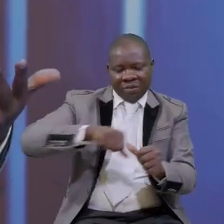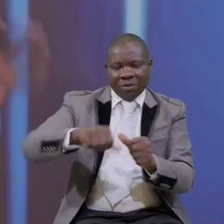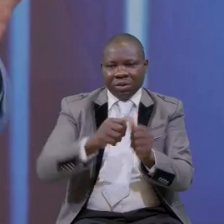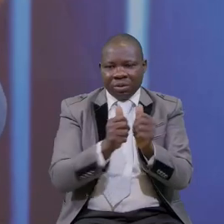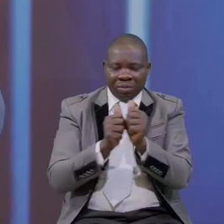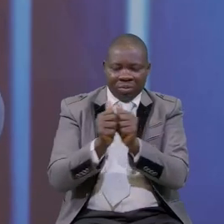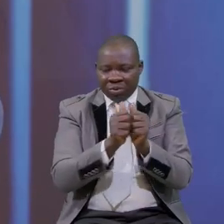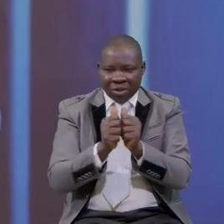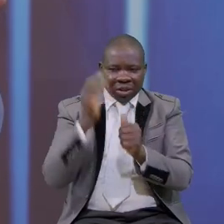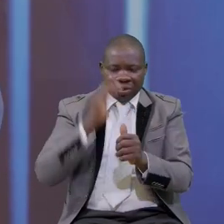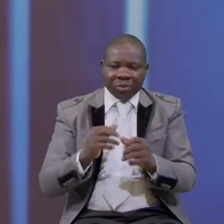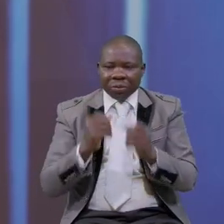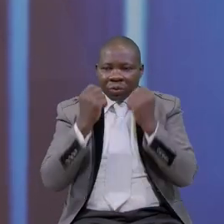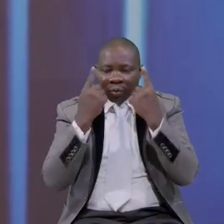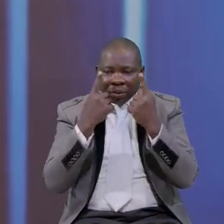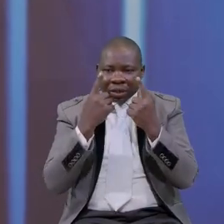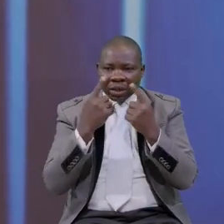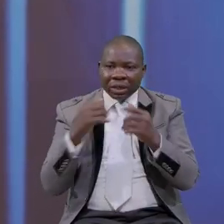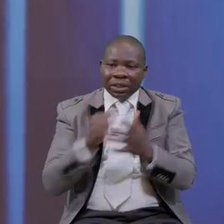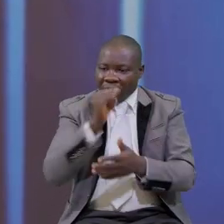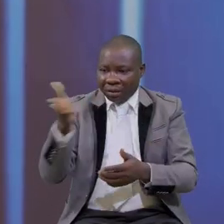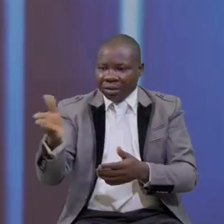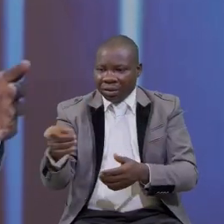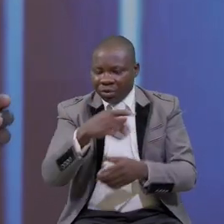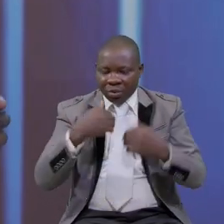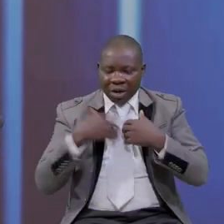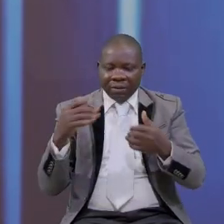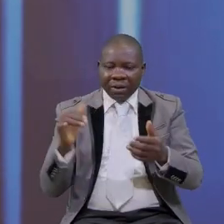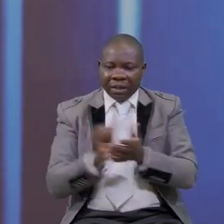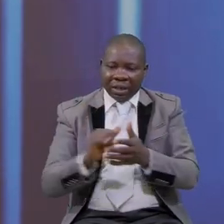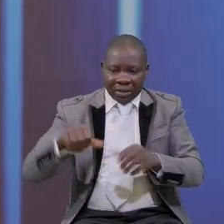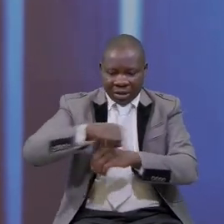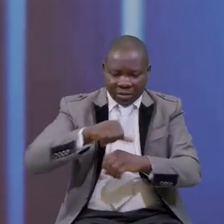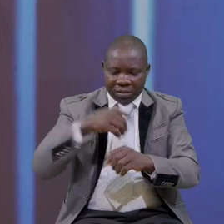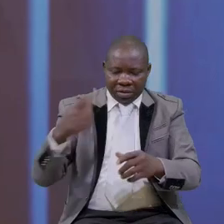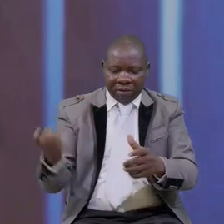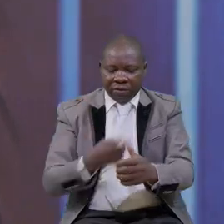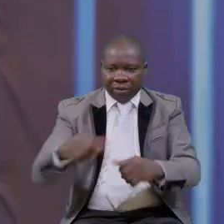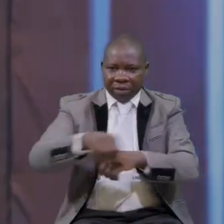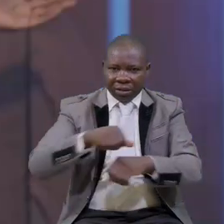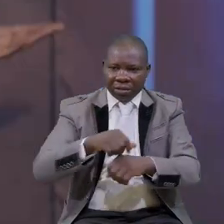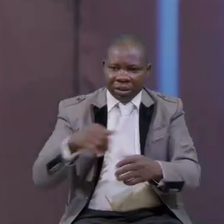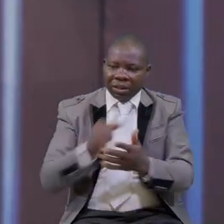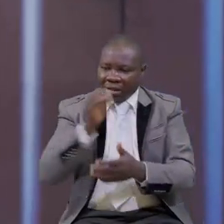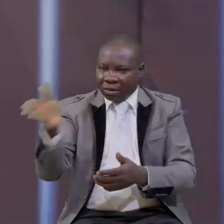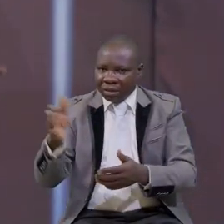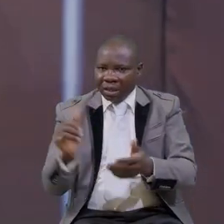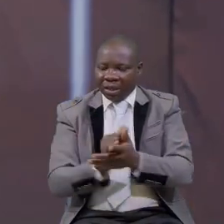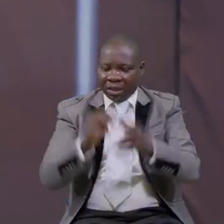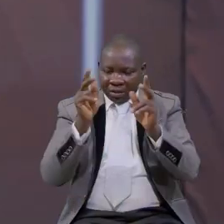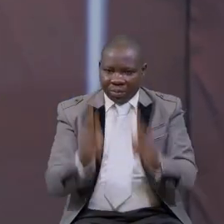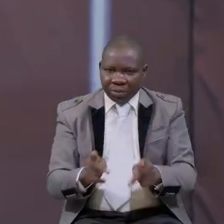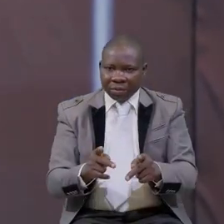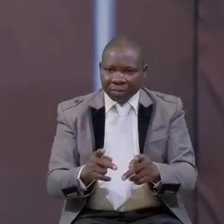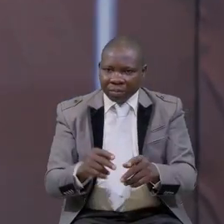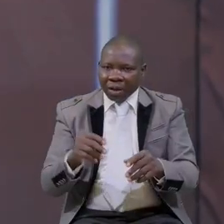va activer. C'était là. Tu as l'onction. C'est là. Cette présence